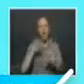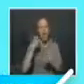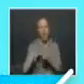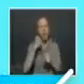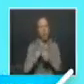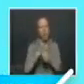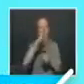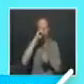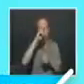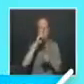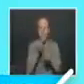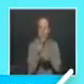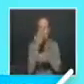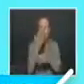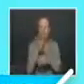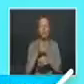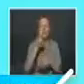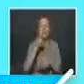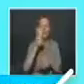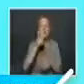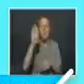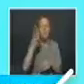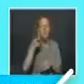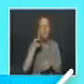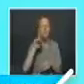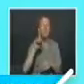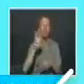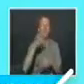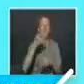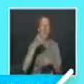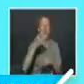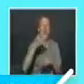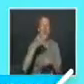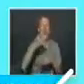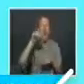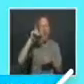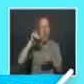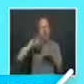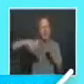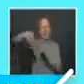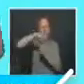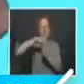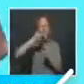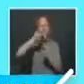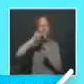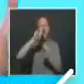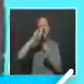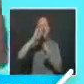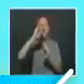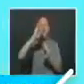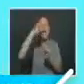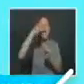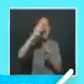נעשה המוגלה הזאת שנקראת ביבי נתניהו, וכל הלקנקנים סביבו, מירי רגב,